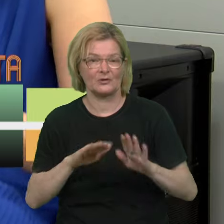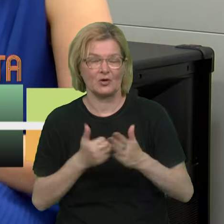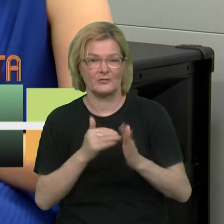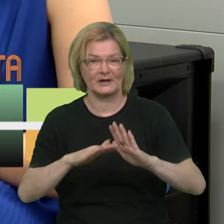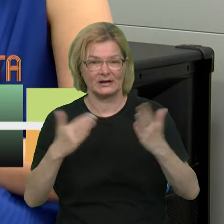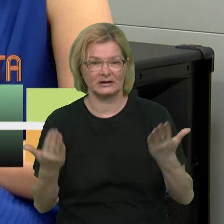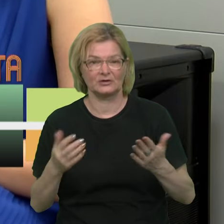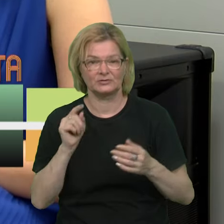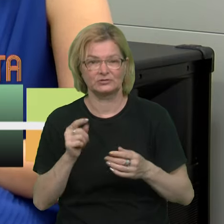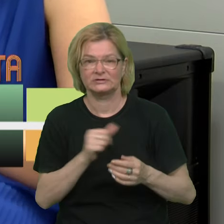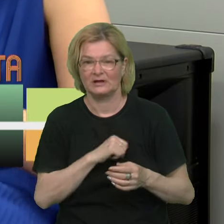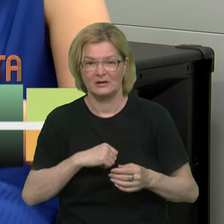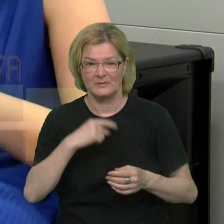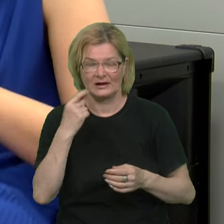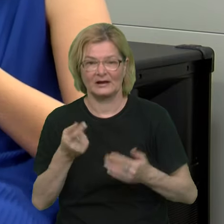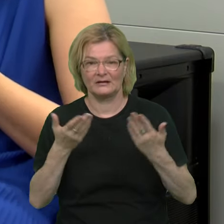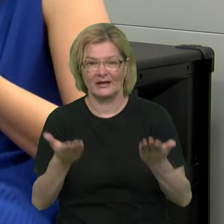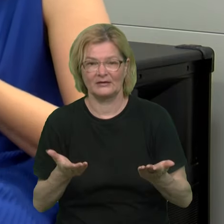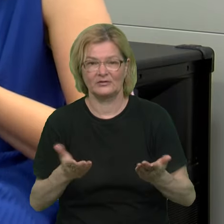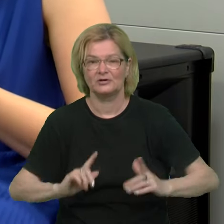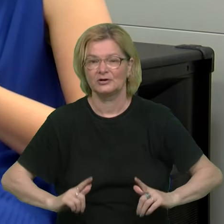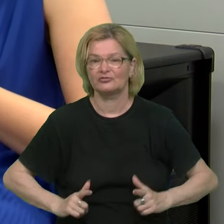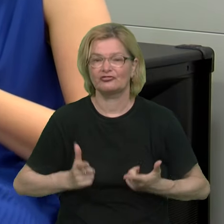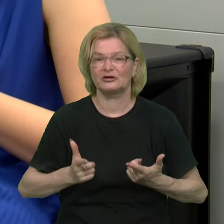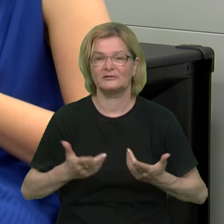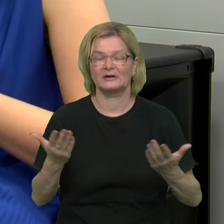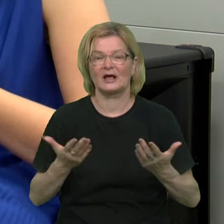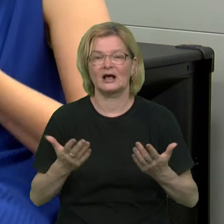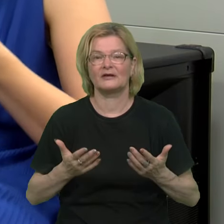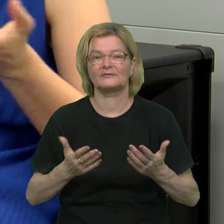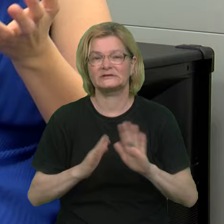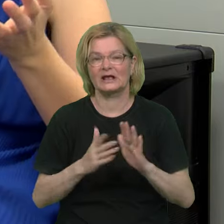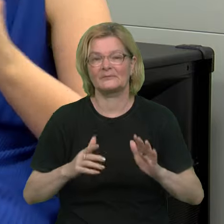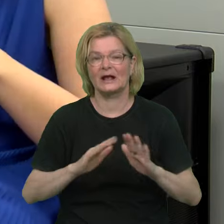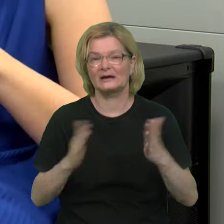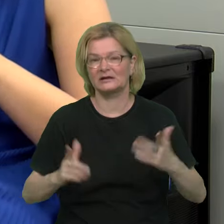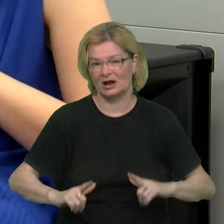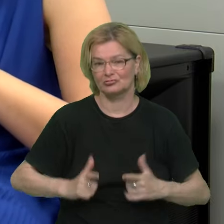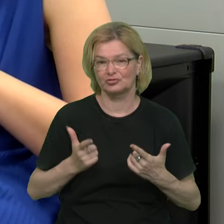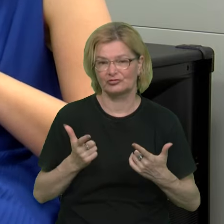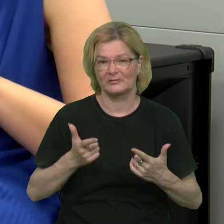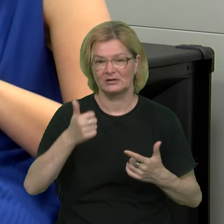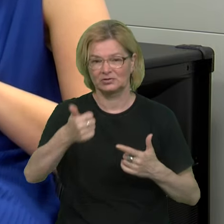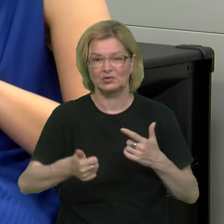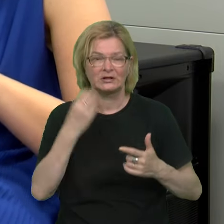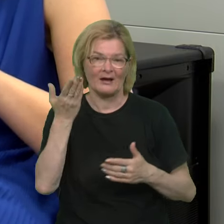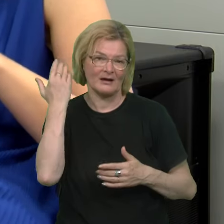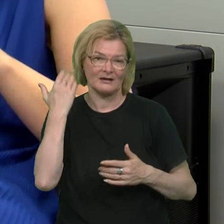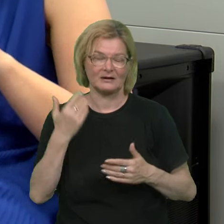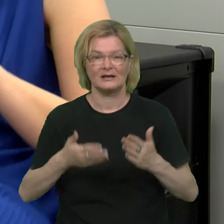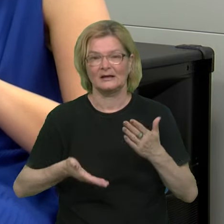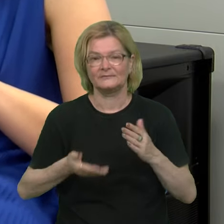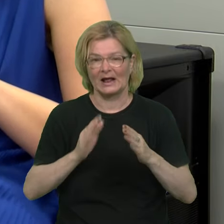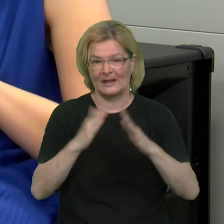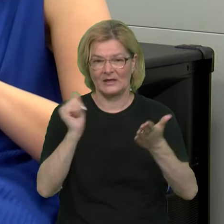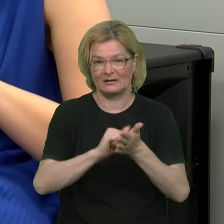što sam sa svojom novom knjigom tu, kako si i sama rekla, evo, živi nekakav sjajan život knjiga. Zadnjih godinu dana, prije